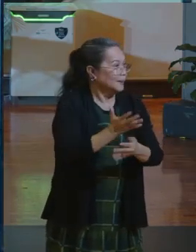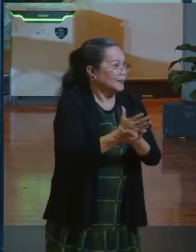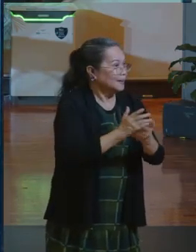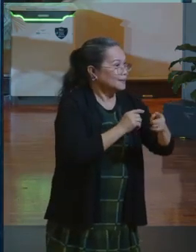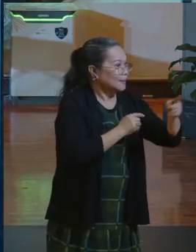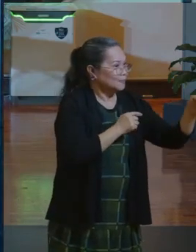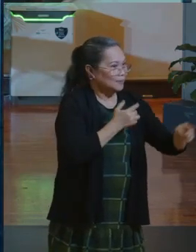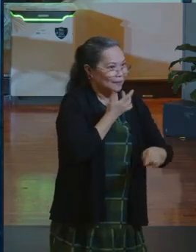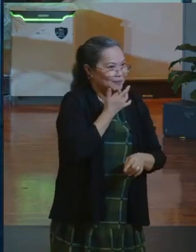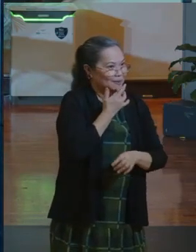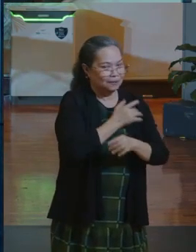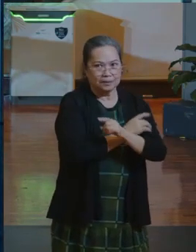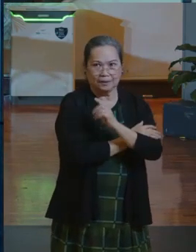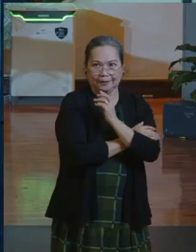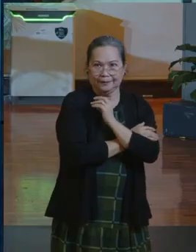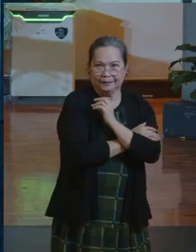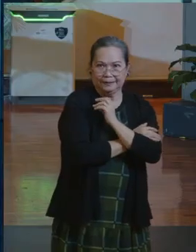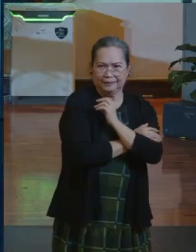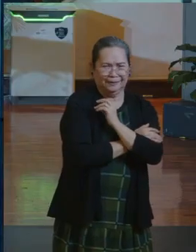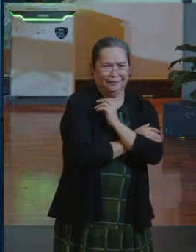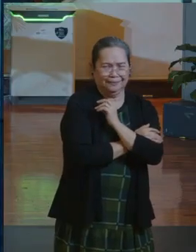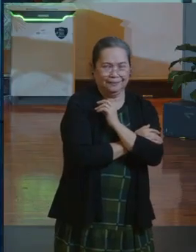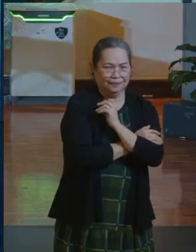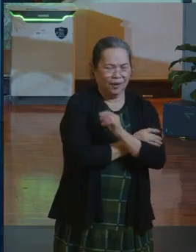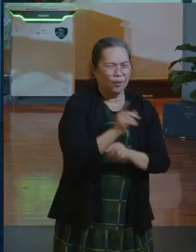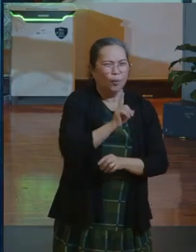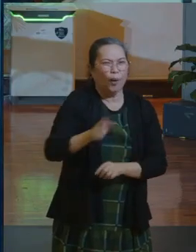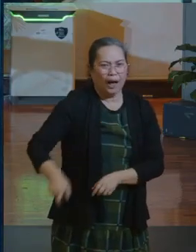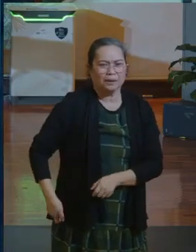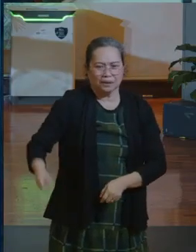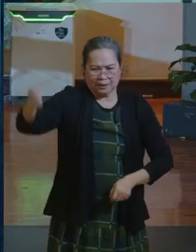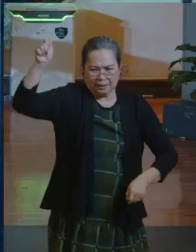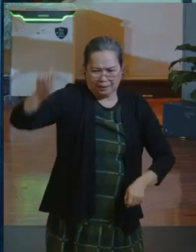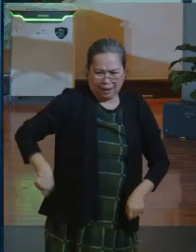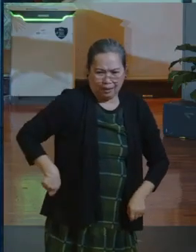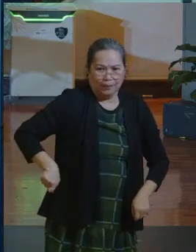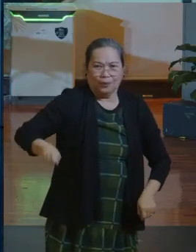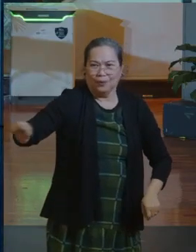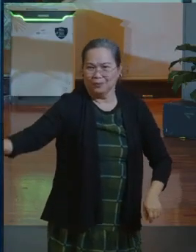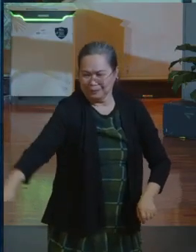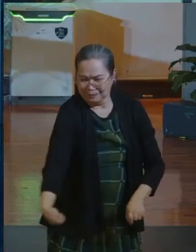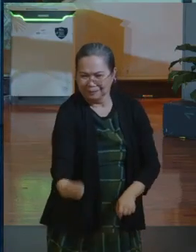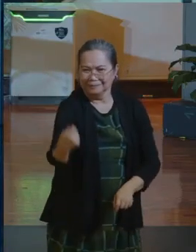mapili pa tayo eh. Anong bidet-bidet? Tabo po, meron pa niya.